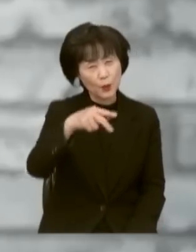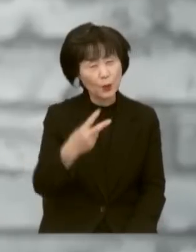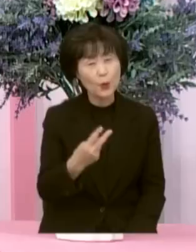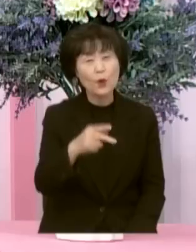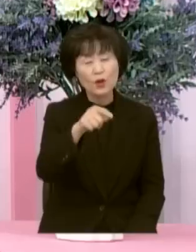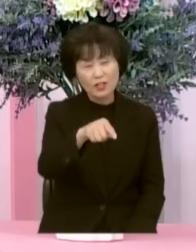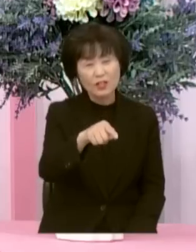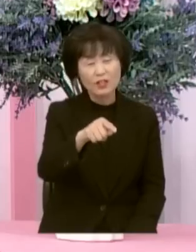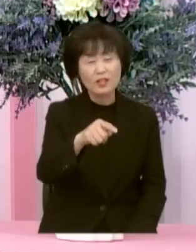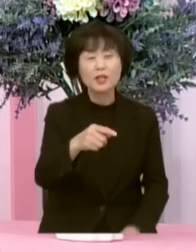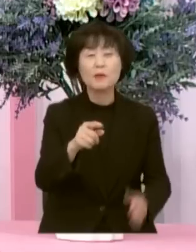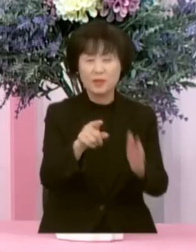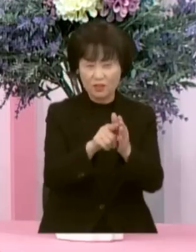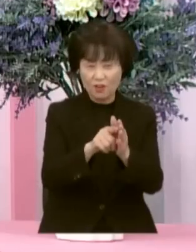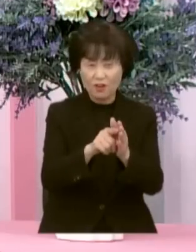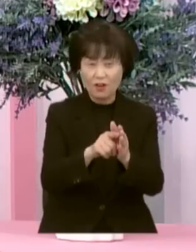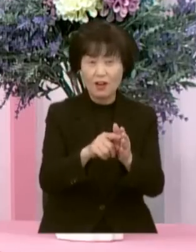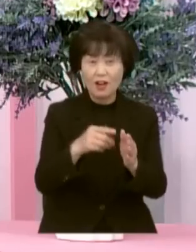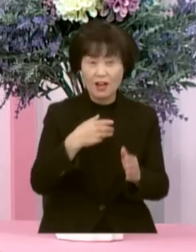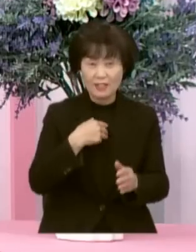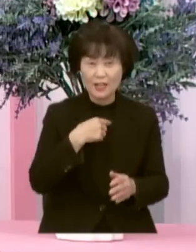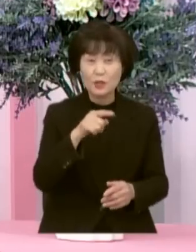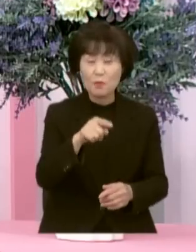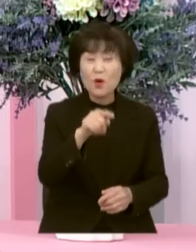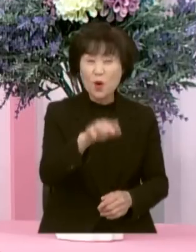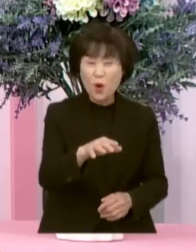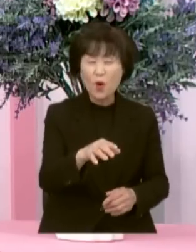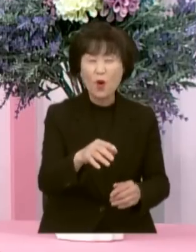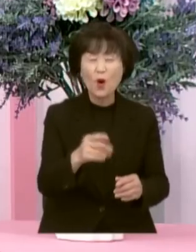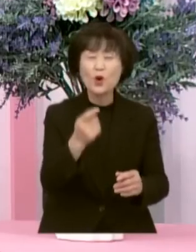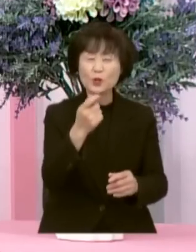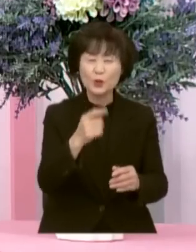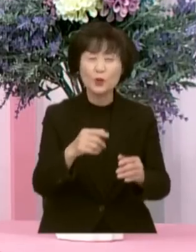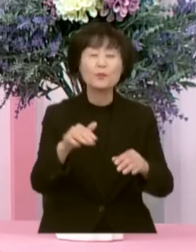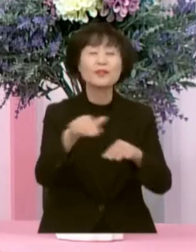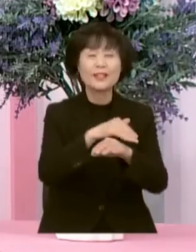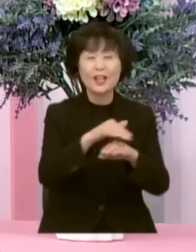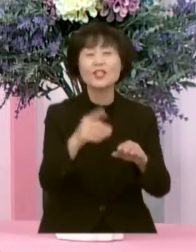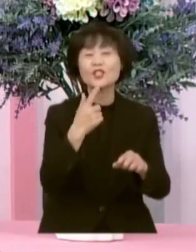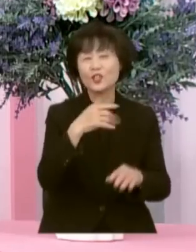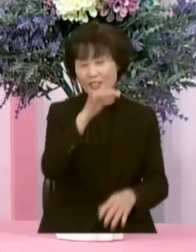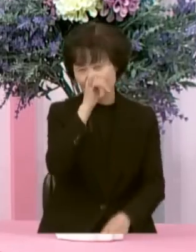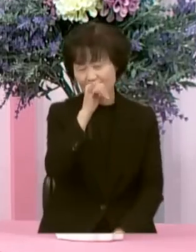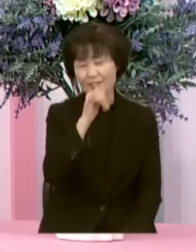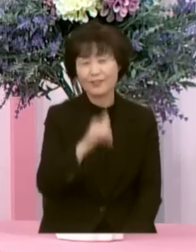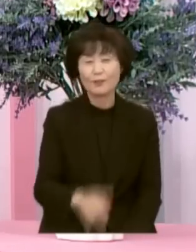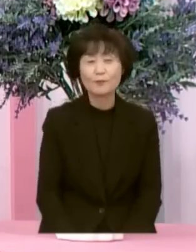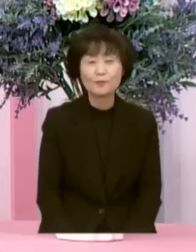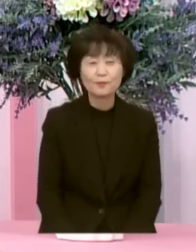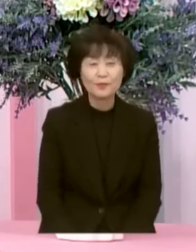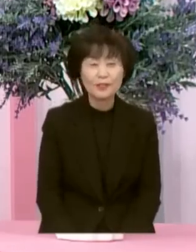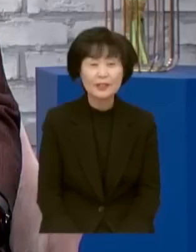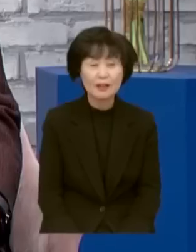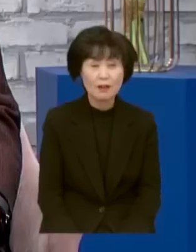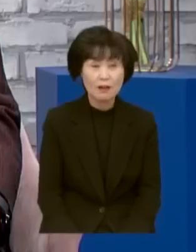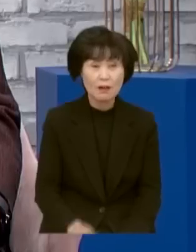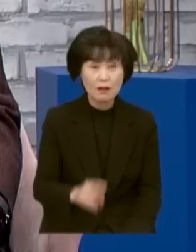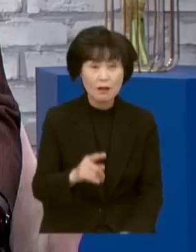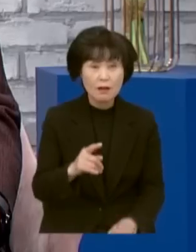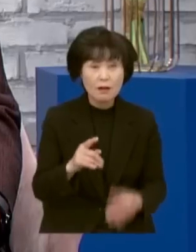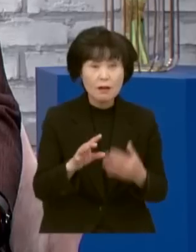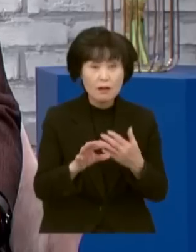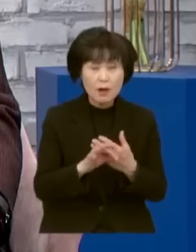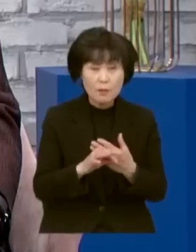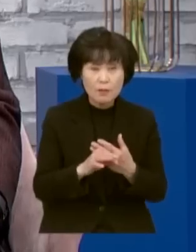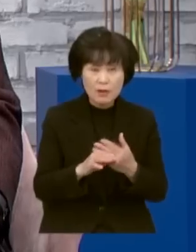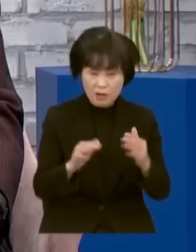때 저도 그 독경을 했었어요. 뭐 묘호랭 개교, 방편품, 이제 이시세손 종삼매. 어렸을 때는 이거 막 그게 기억이 나더라고요. 어. 아니